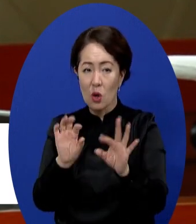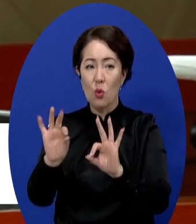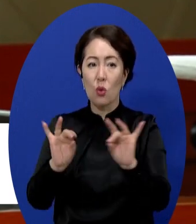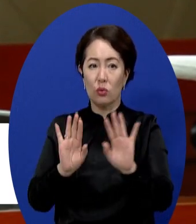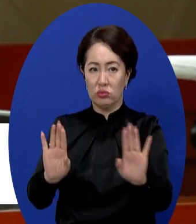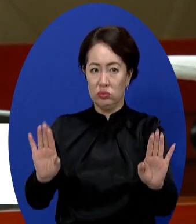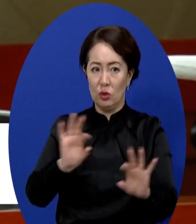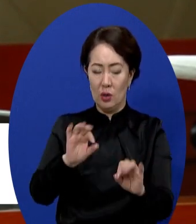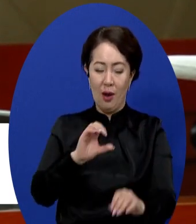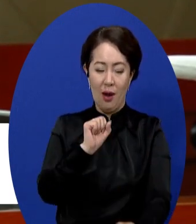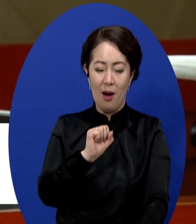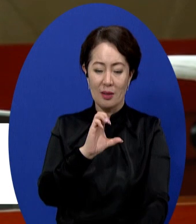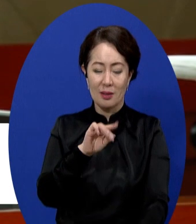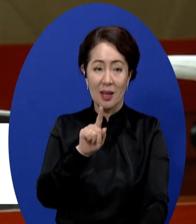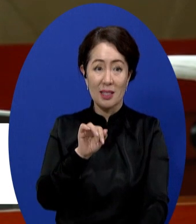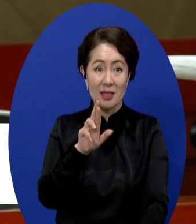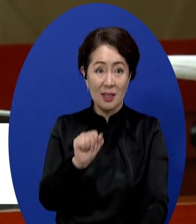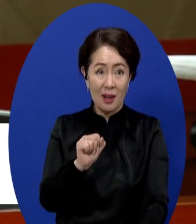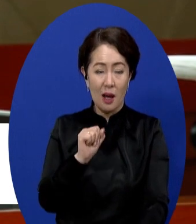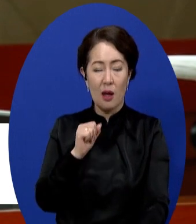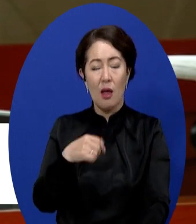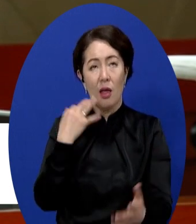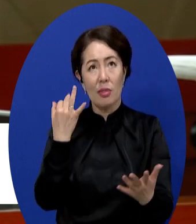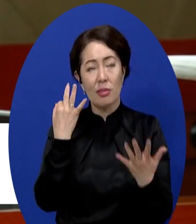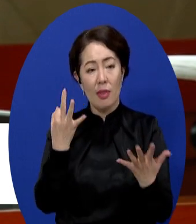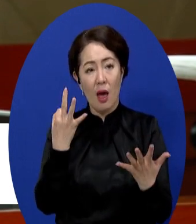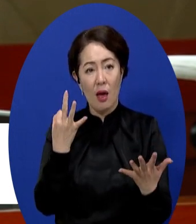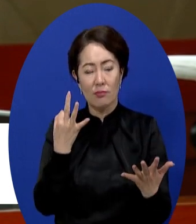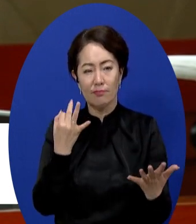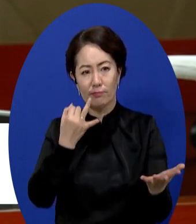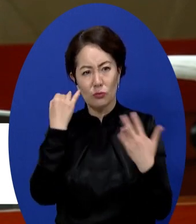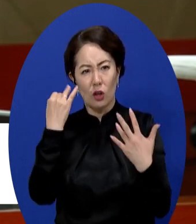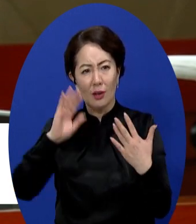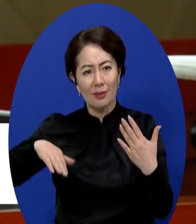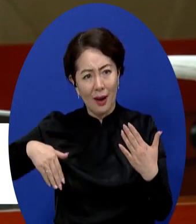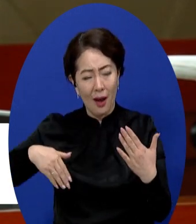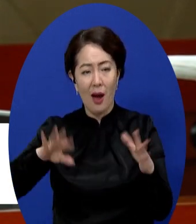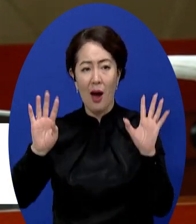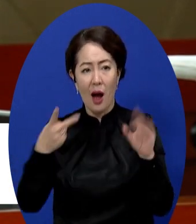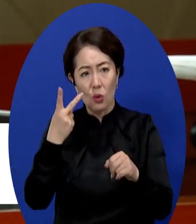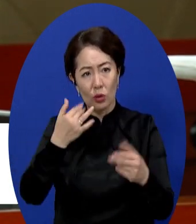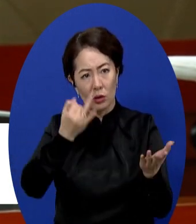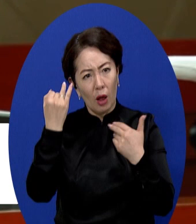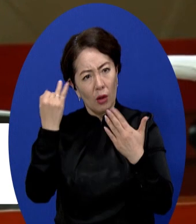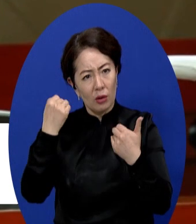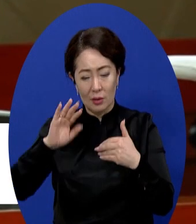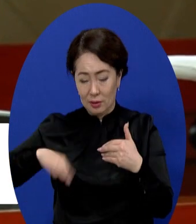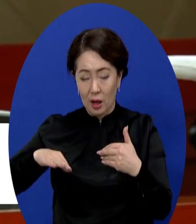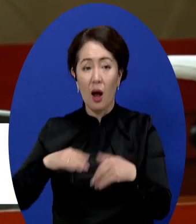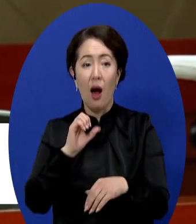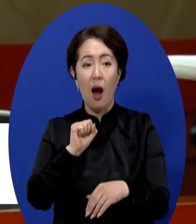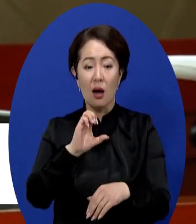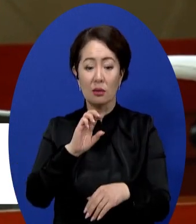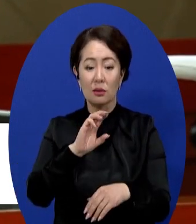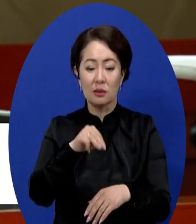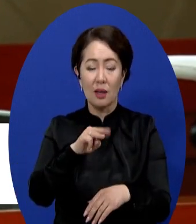байгаа. За жишээ нь AstraZeneca вакцин дээр бол 8-12 хоног гэж заасан байна. Ирэн 8-аас хойш